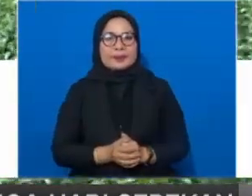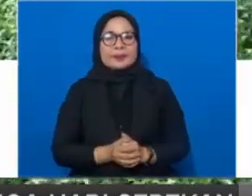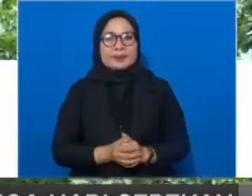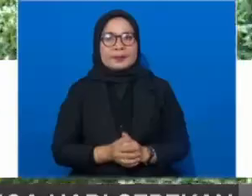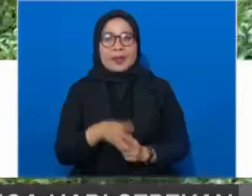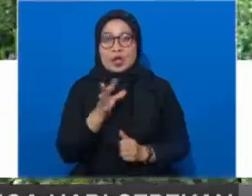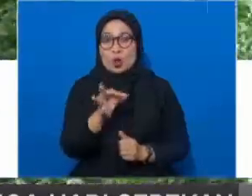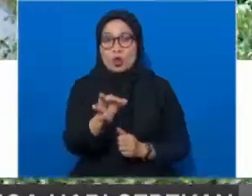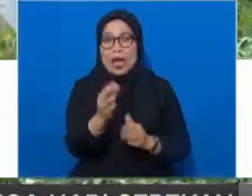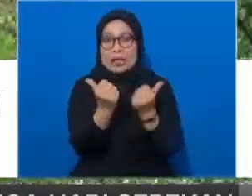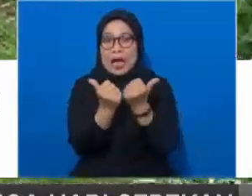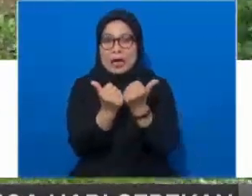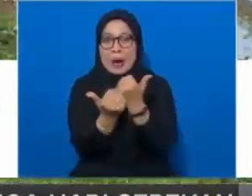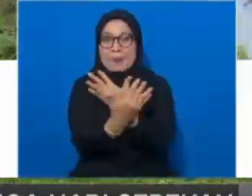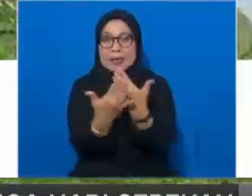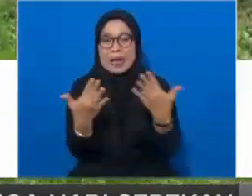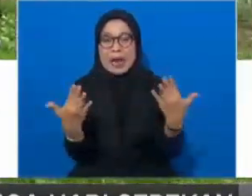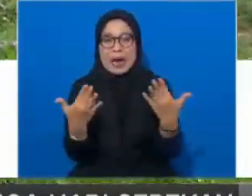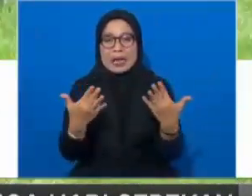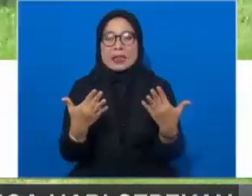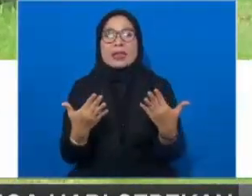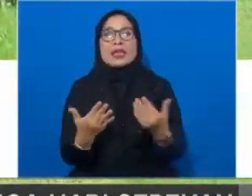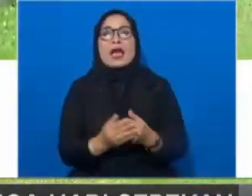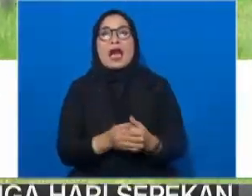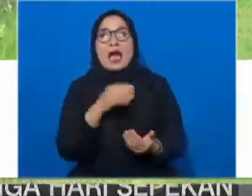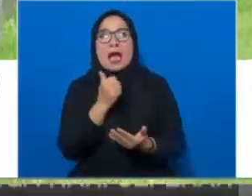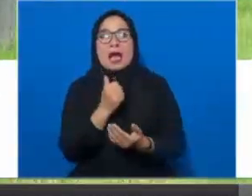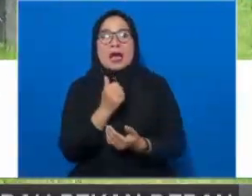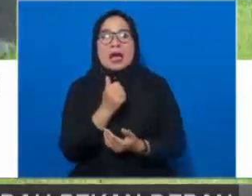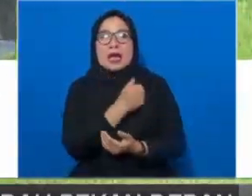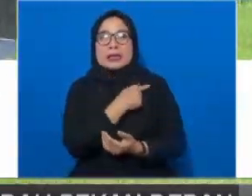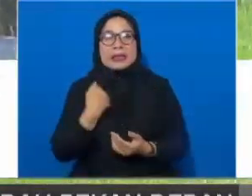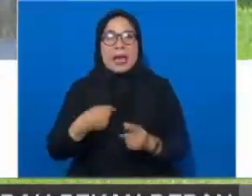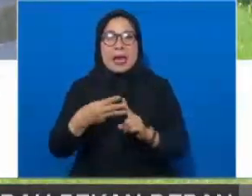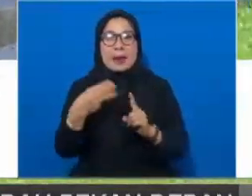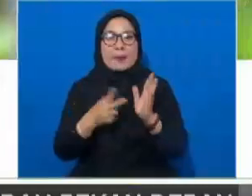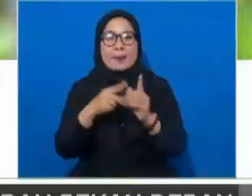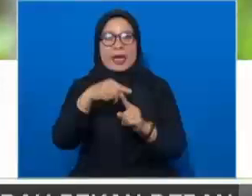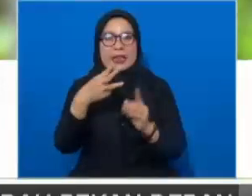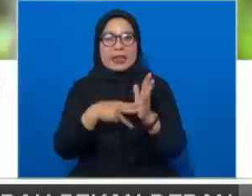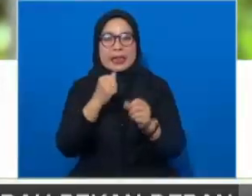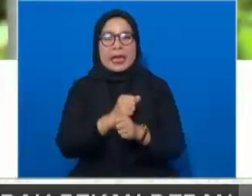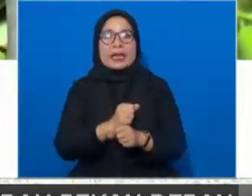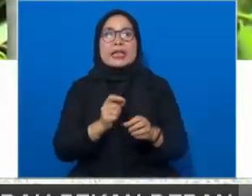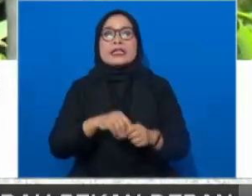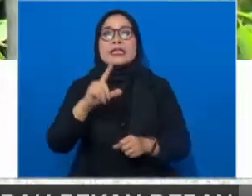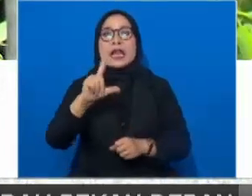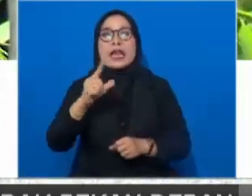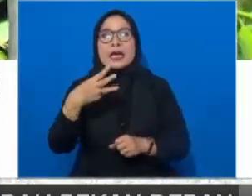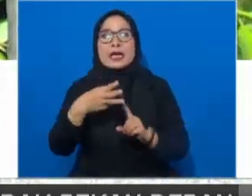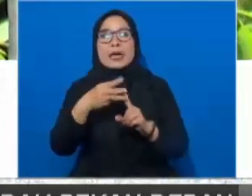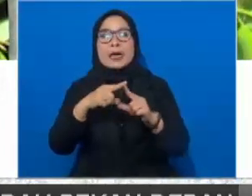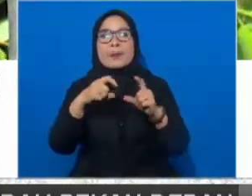Di kota Tangerang, masyarakat peranakan Cina Benteng banyak ditemui di Kampung Sewan Lebakwangi, Kelurahan Mekarsari,